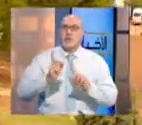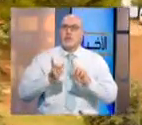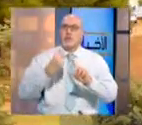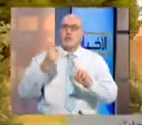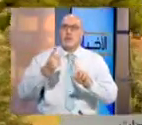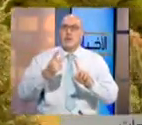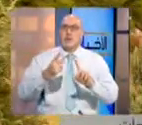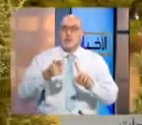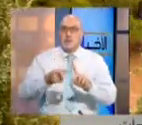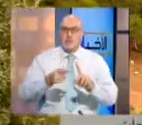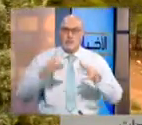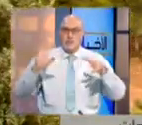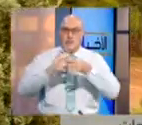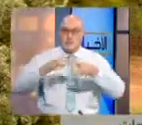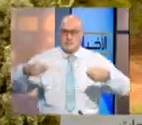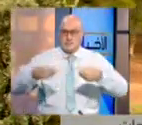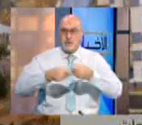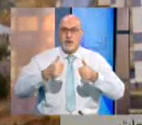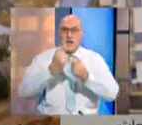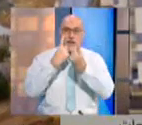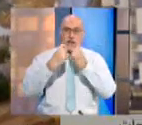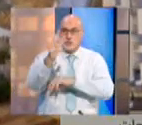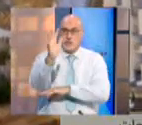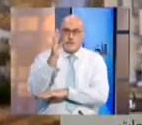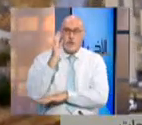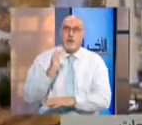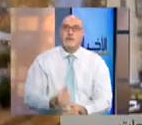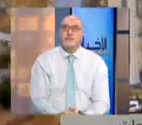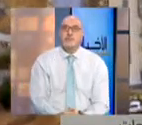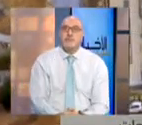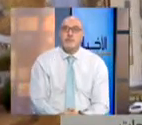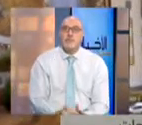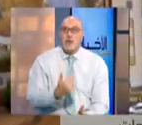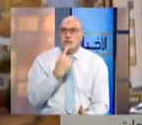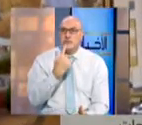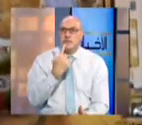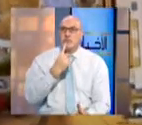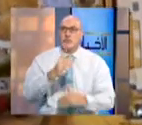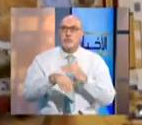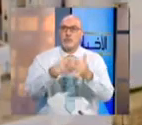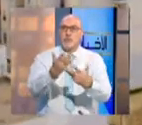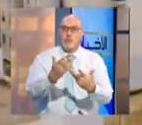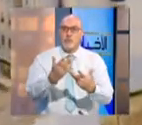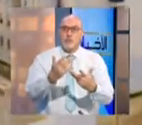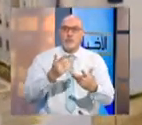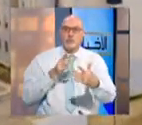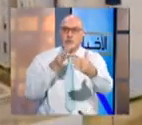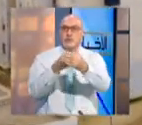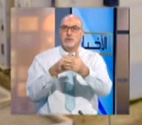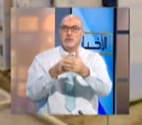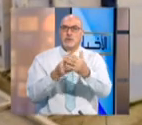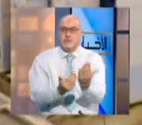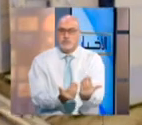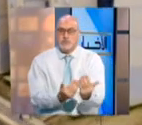عقارية بالتنسيق مع مصالح الغابات، وهو ما سيدفع بالحركة التنموية ويحقق